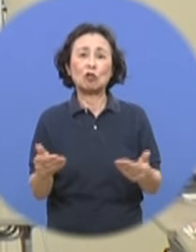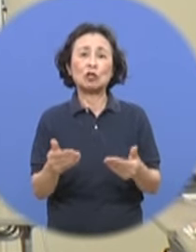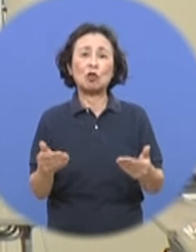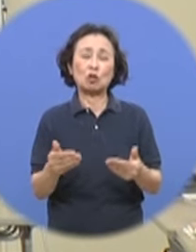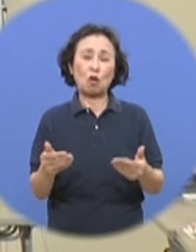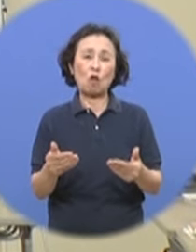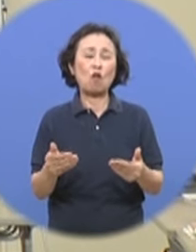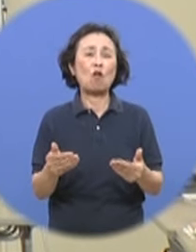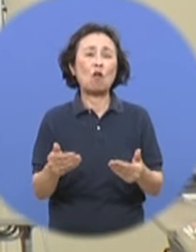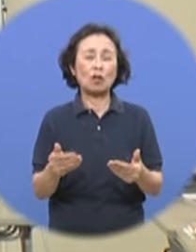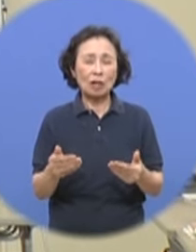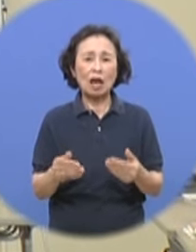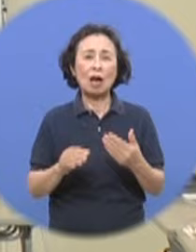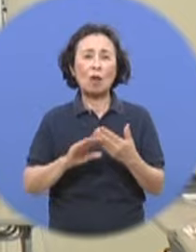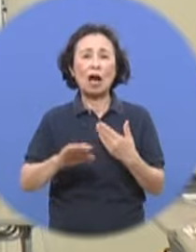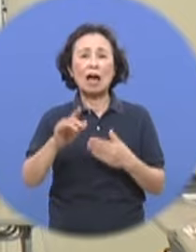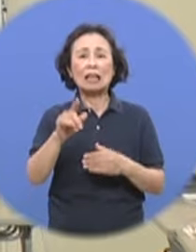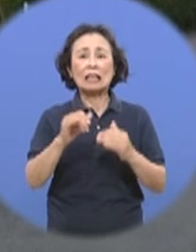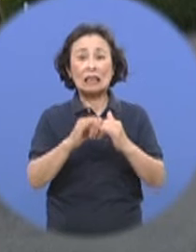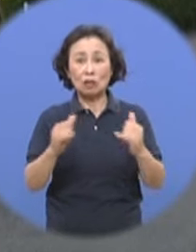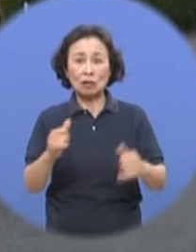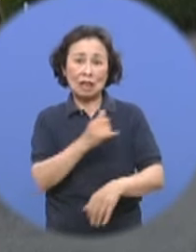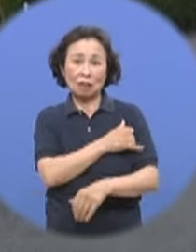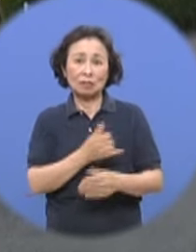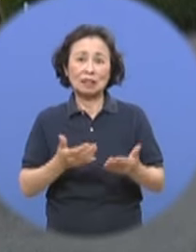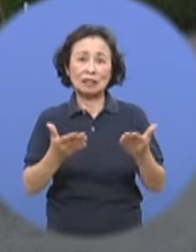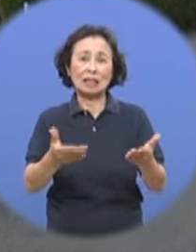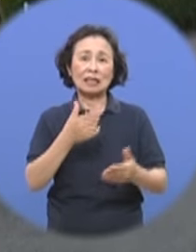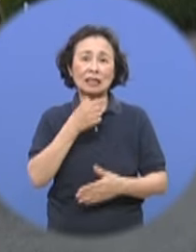人の役に立てるように頑張りたいです。